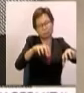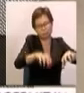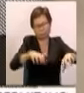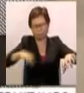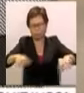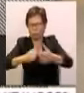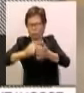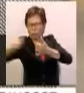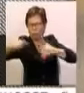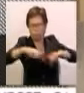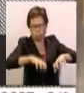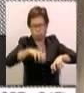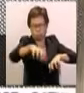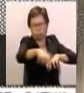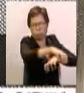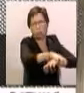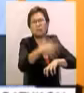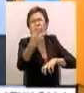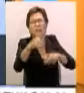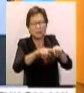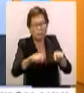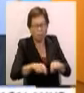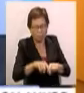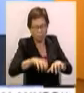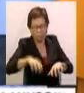jauh jaraknya.